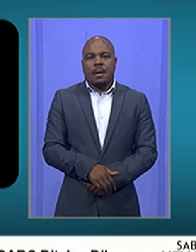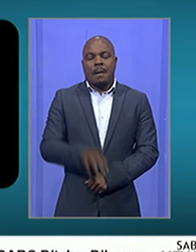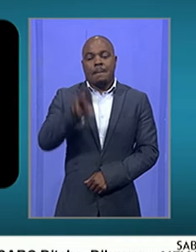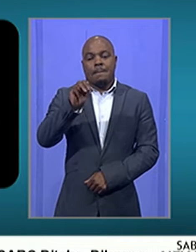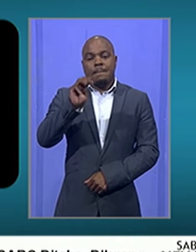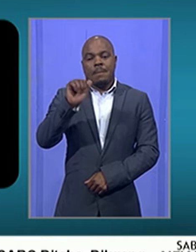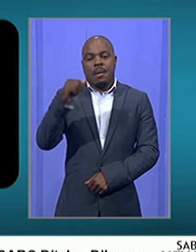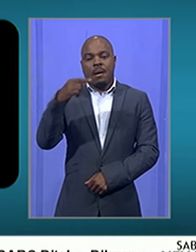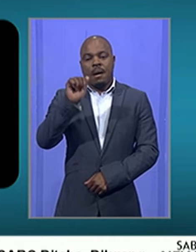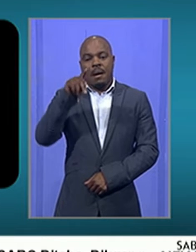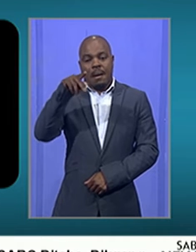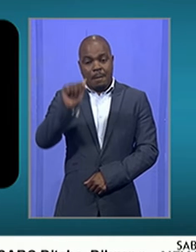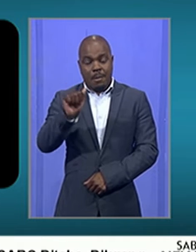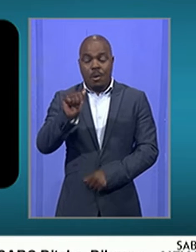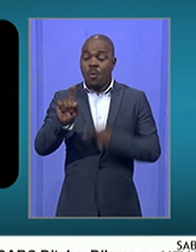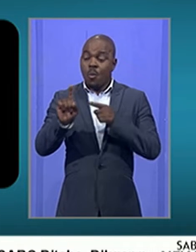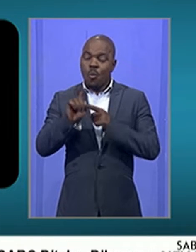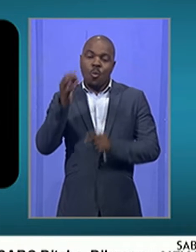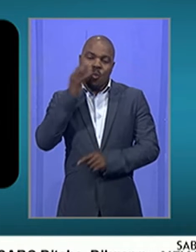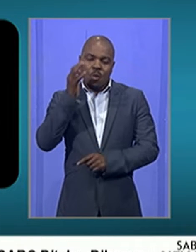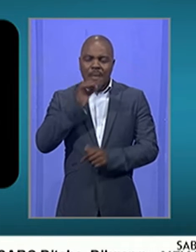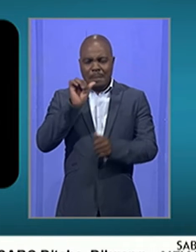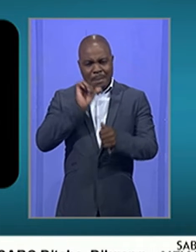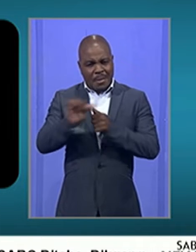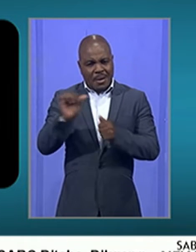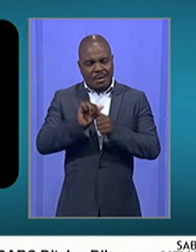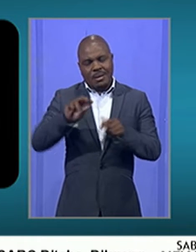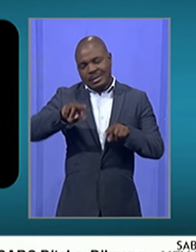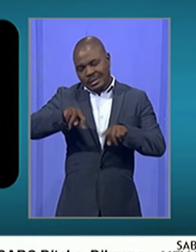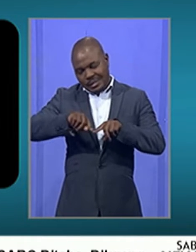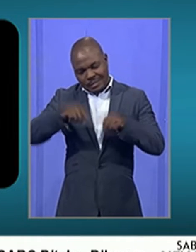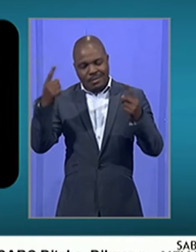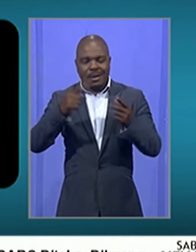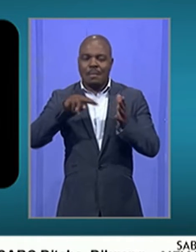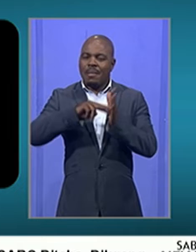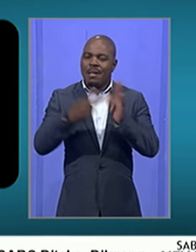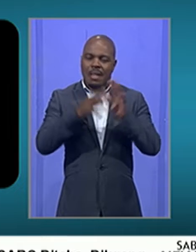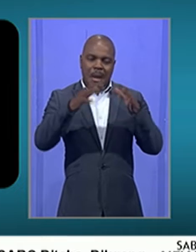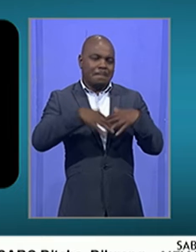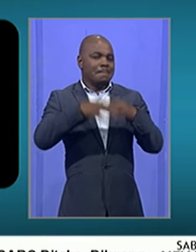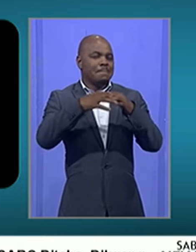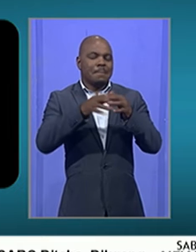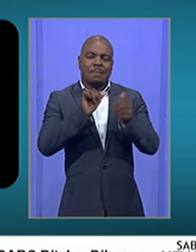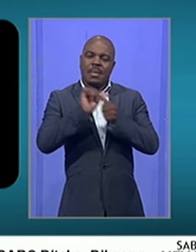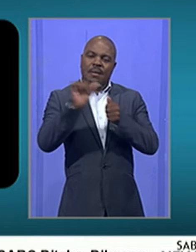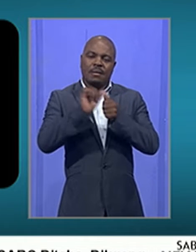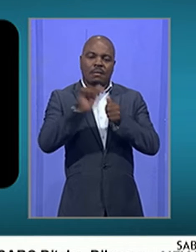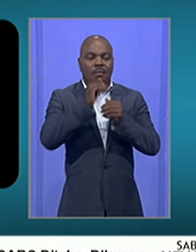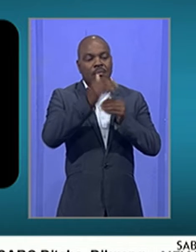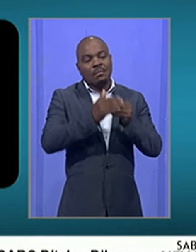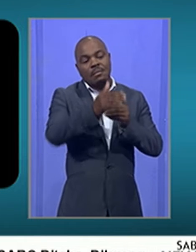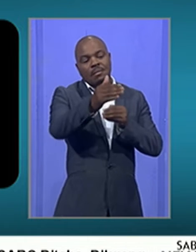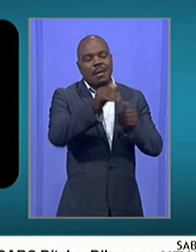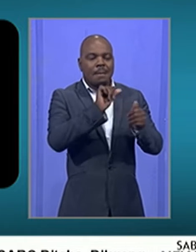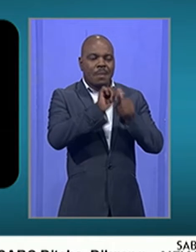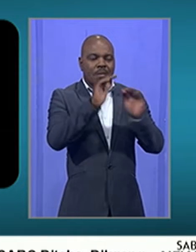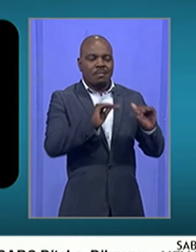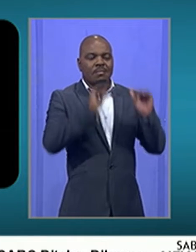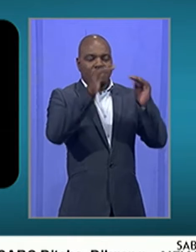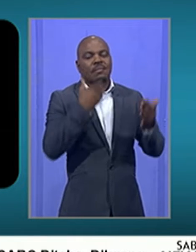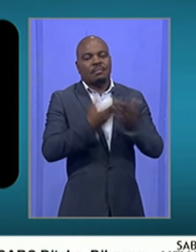Shoki Magapa a re ba swanetše ba tle ka leano le lengwe le le kaone mme ditlamorago e tla ba tšeo